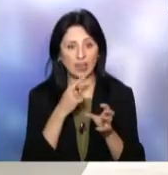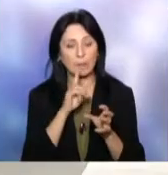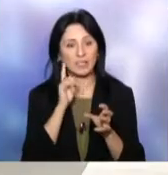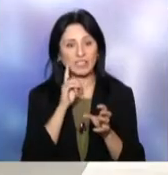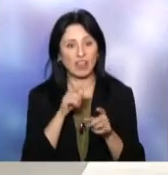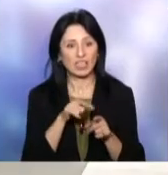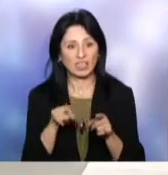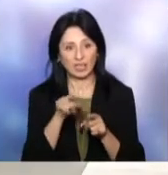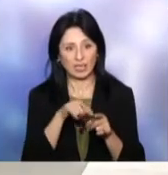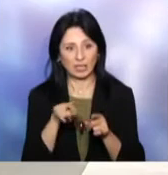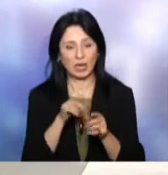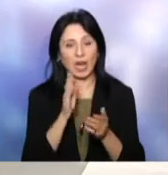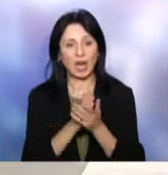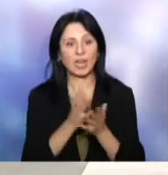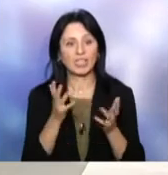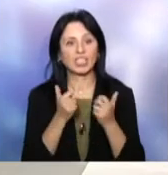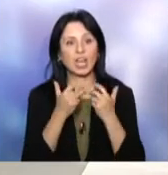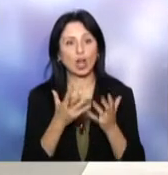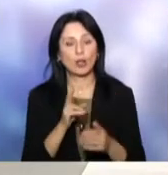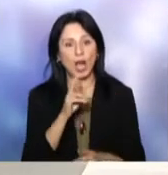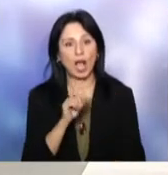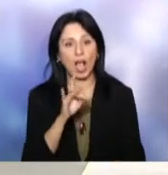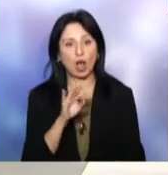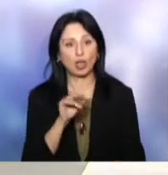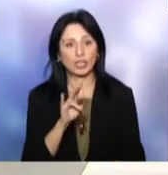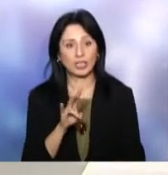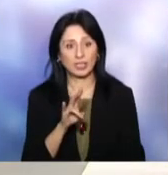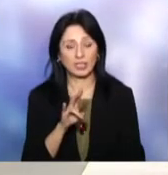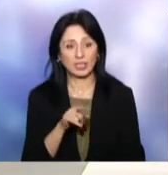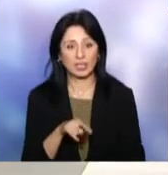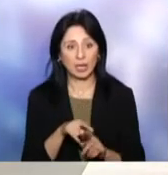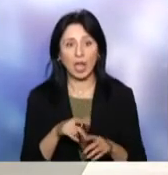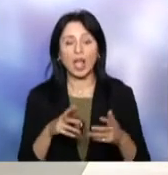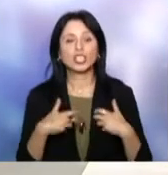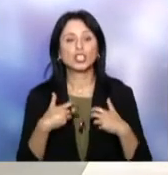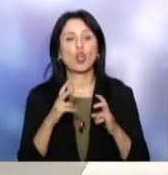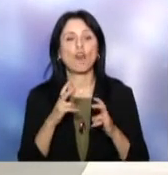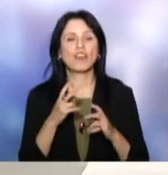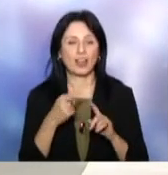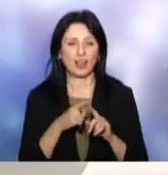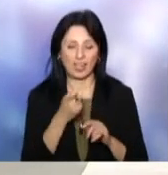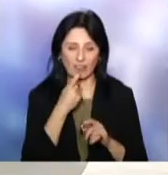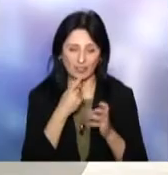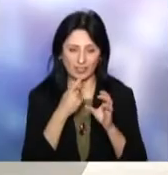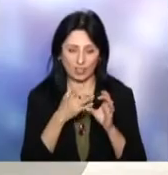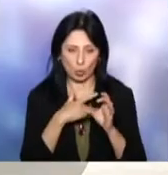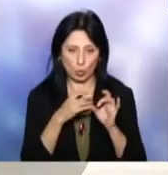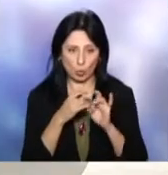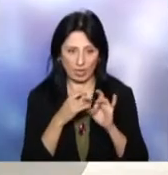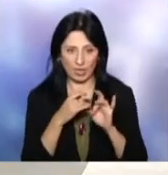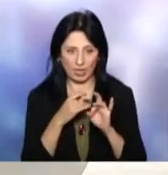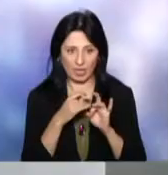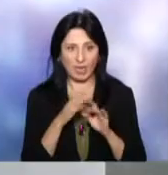მწვანე პროდუქტებში. Არის დიდი რაოდენობით კაროტინები, მაგრამ ცხოველურ პროდუქტებში, როგორც არის მაგალითად კვერცხის გული, ან